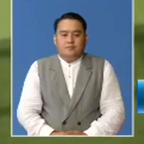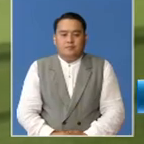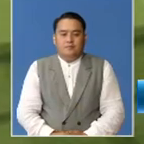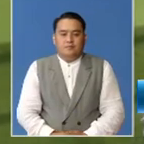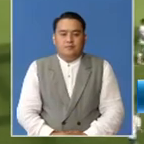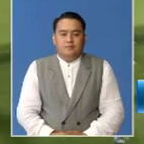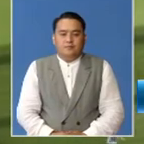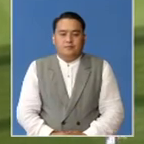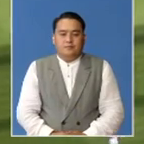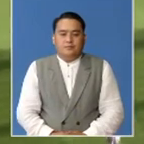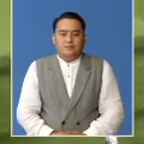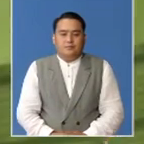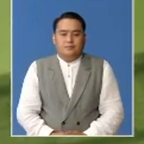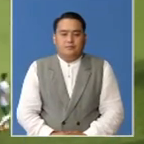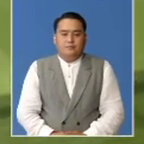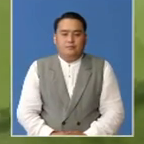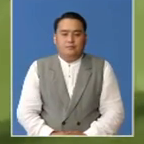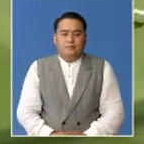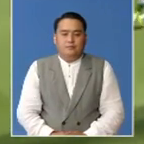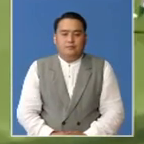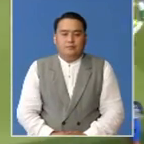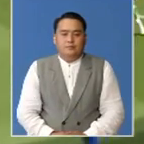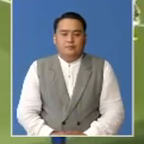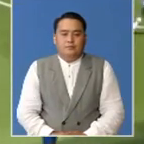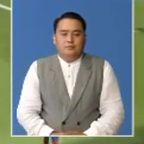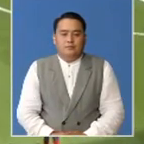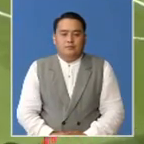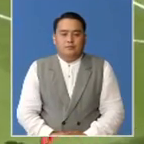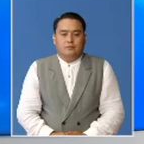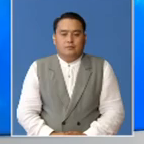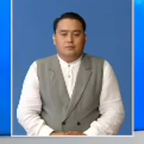подготовил Ануар Амангельдинов по материалам интернет-ресурсов.